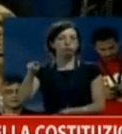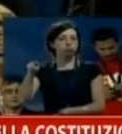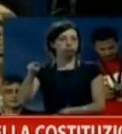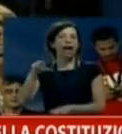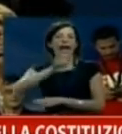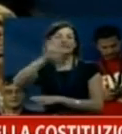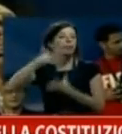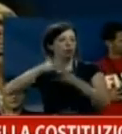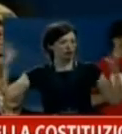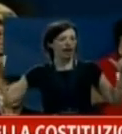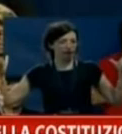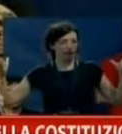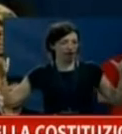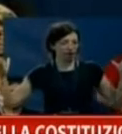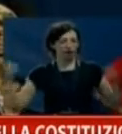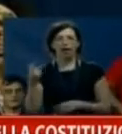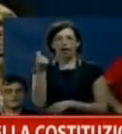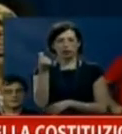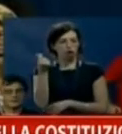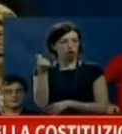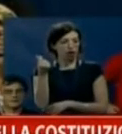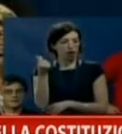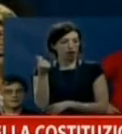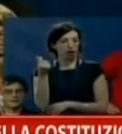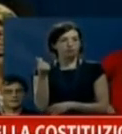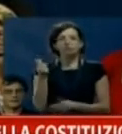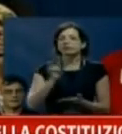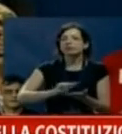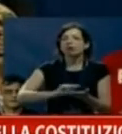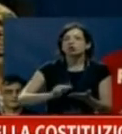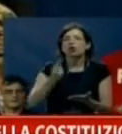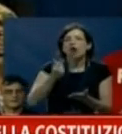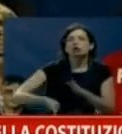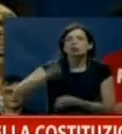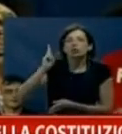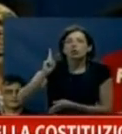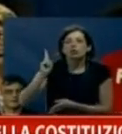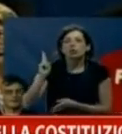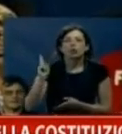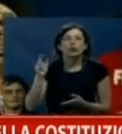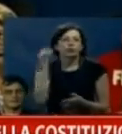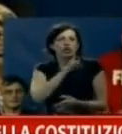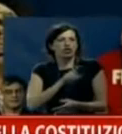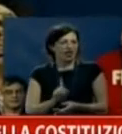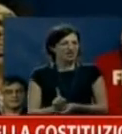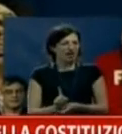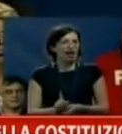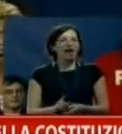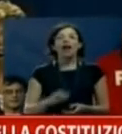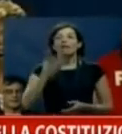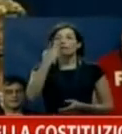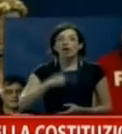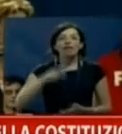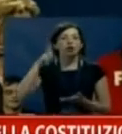poi questa scuola costa un po' di più. Hanno rivendicato un principio che, come dice